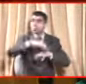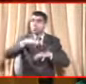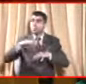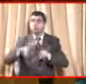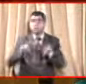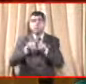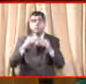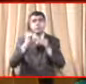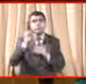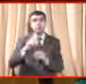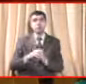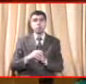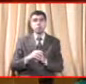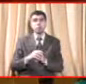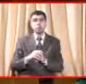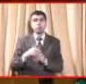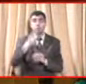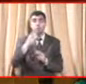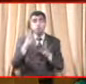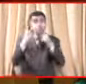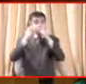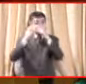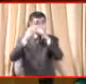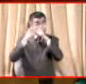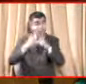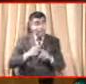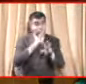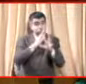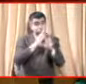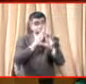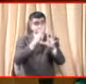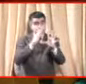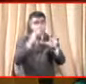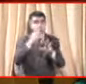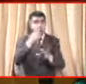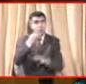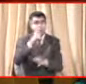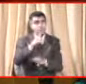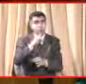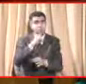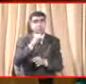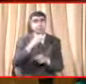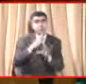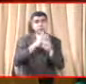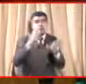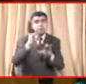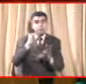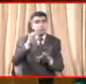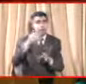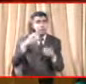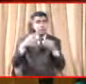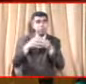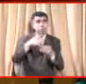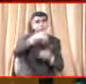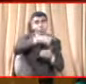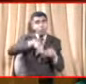جمعنا الأعداد الغفيرة جدا لهؤلاء السائقين سنجد العجب العجاب. ولذلكم لا